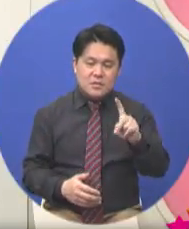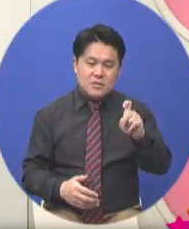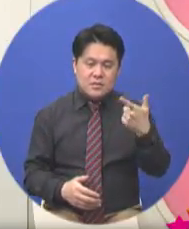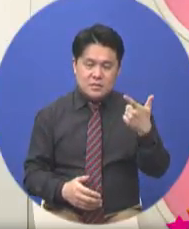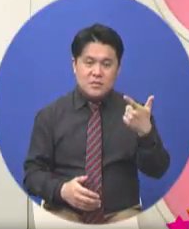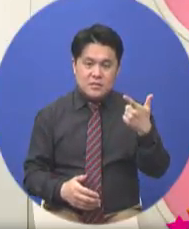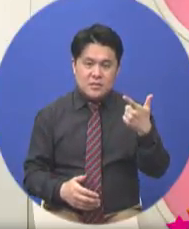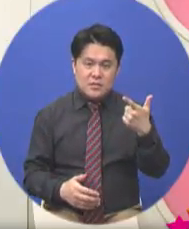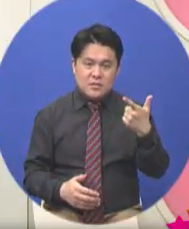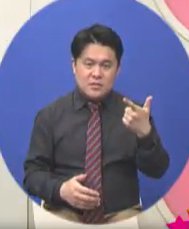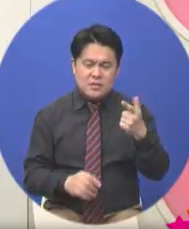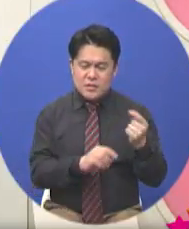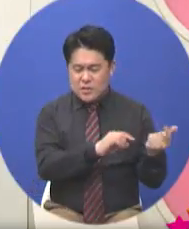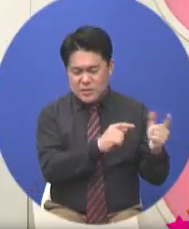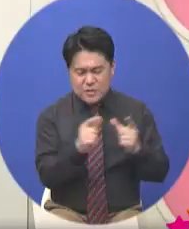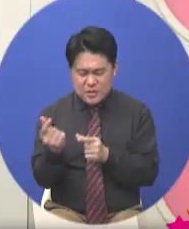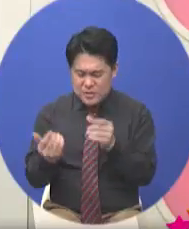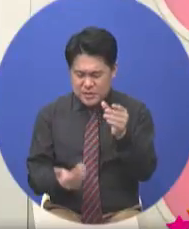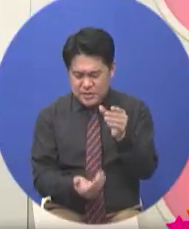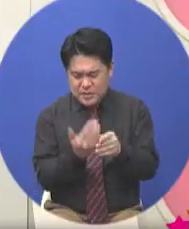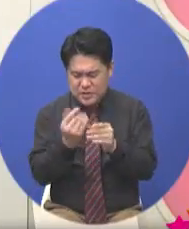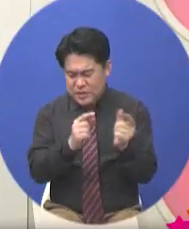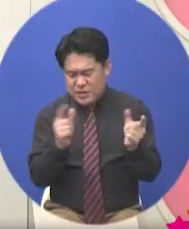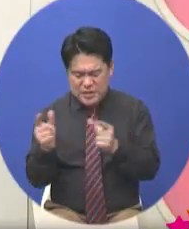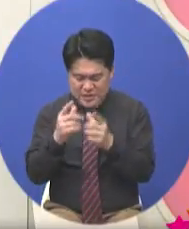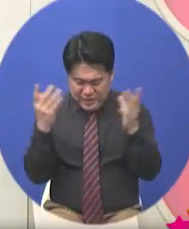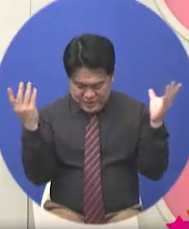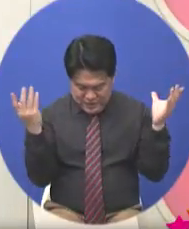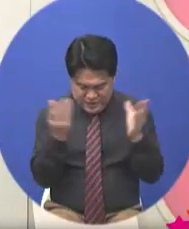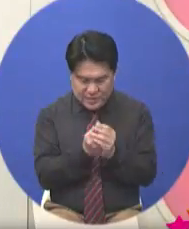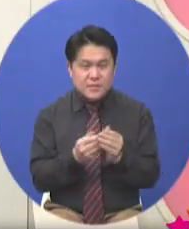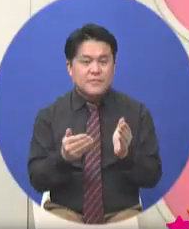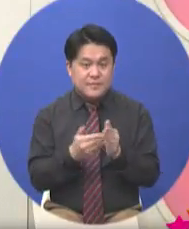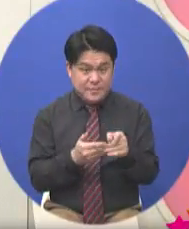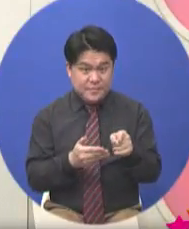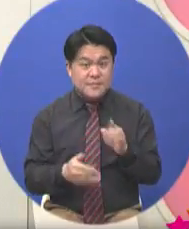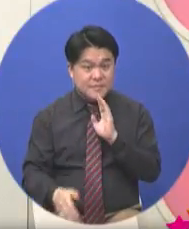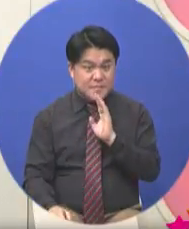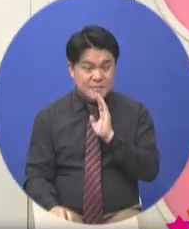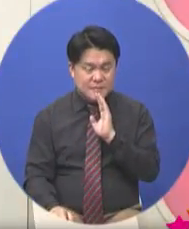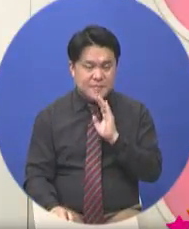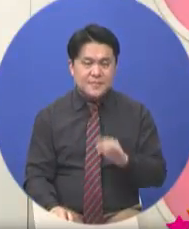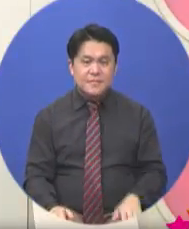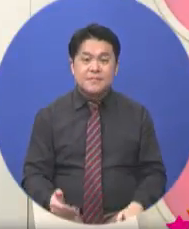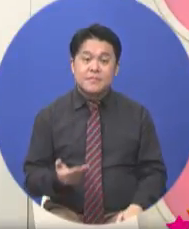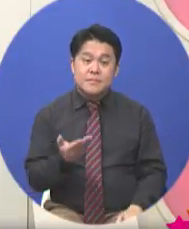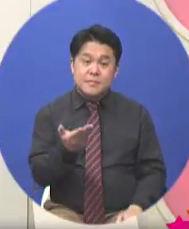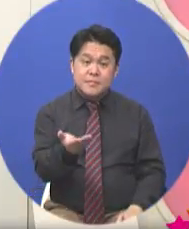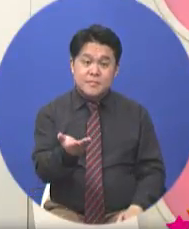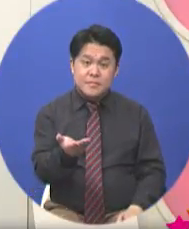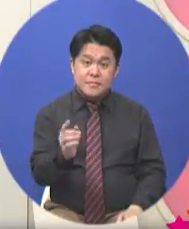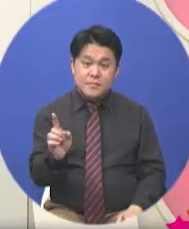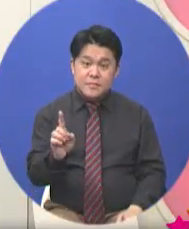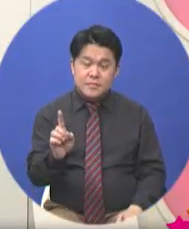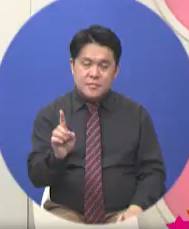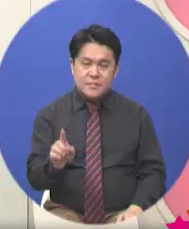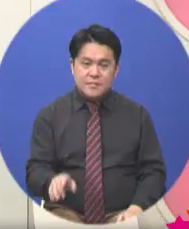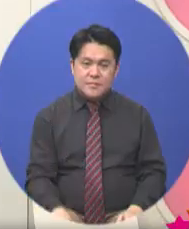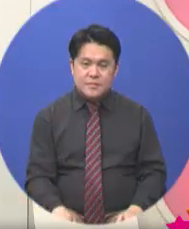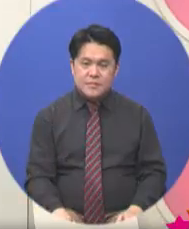2016년도 다사다난했던 한 해가 네. 서서히 이제 가고 있는데 우리 네. 김금자